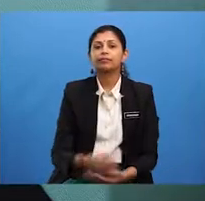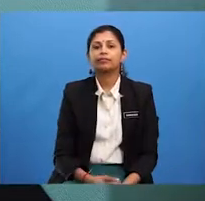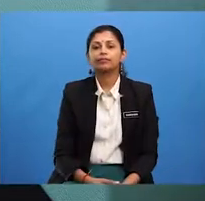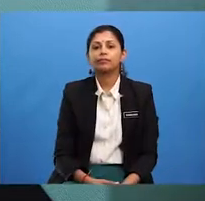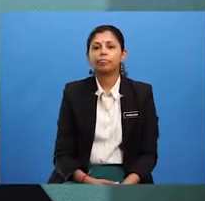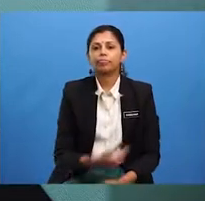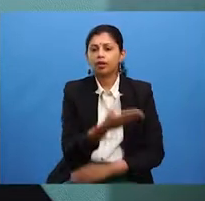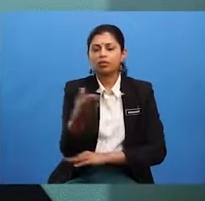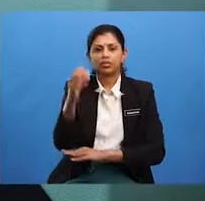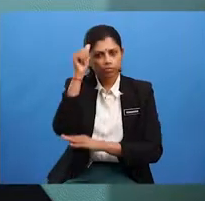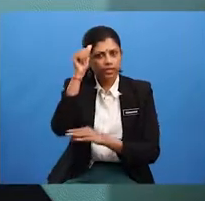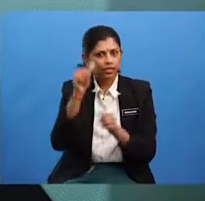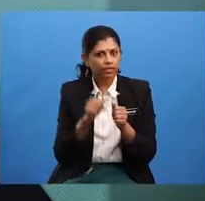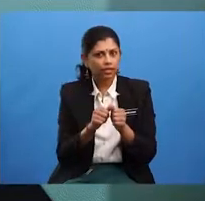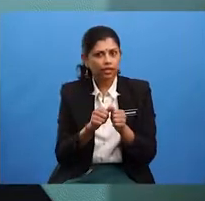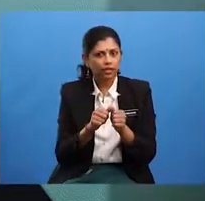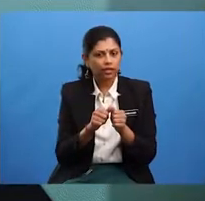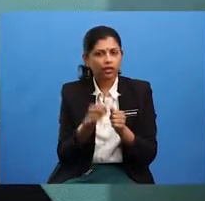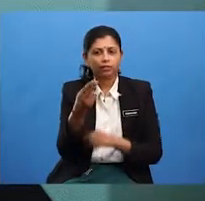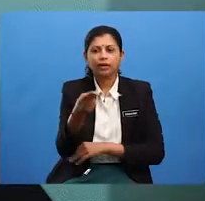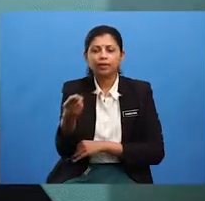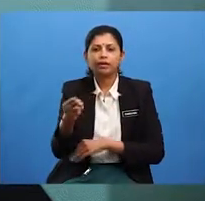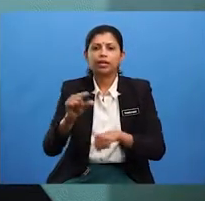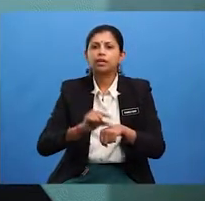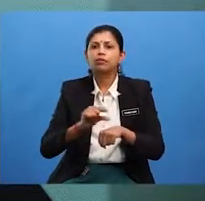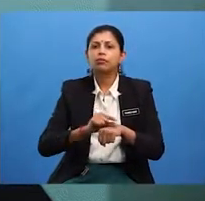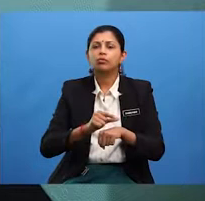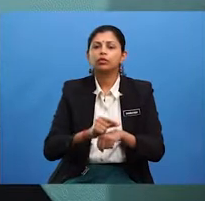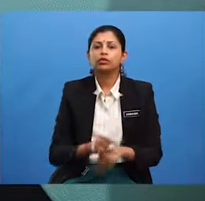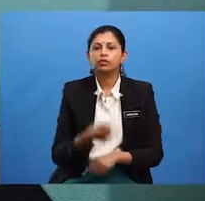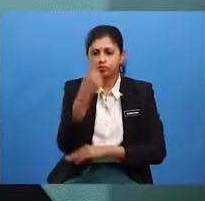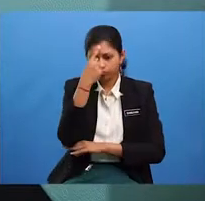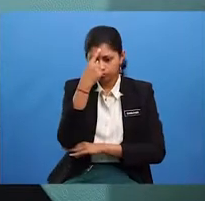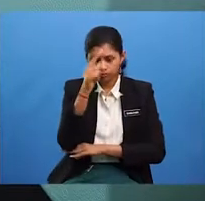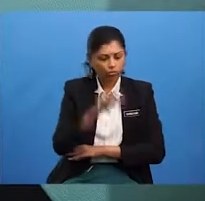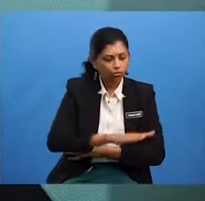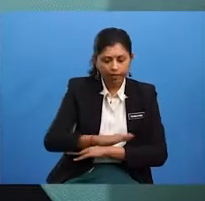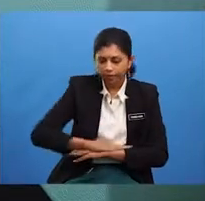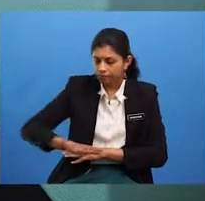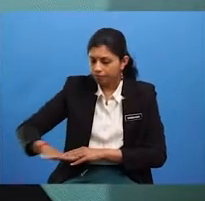tentang bahan-bahan yang kamu gunakan untuk mengelap air yang tumpah?